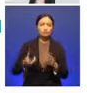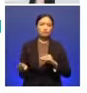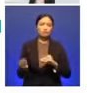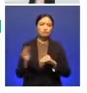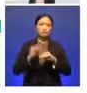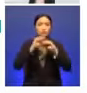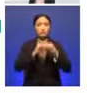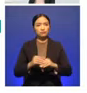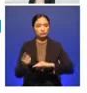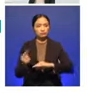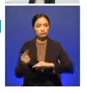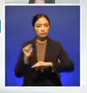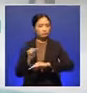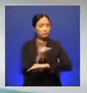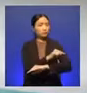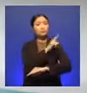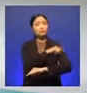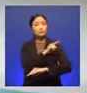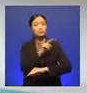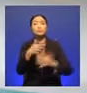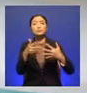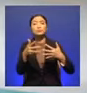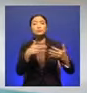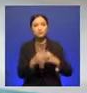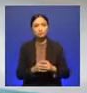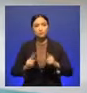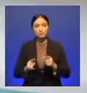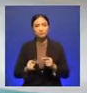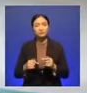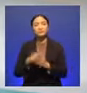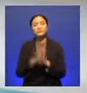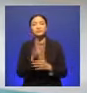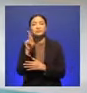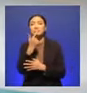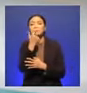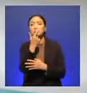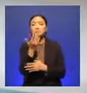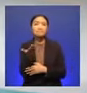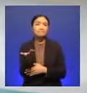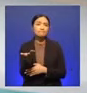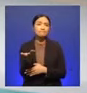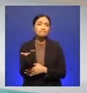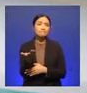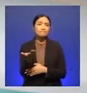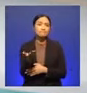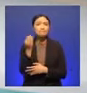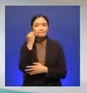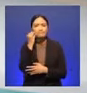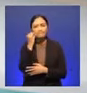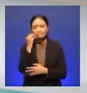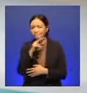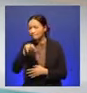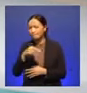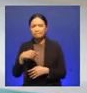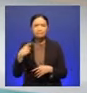ทาแต่ราคาที่พักอาศัยเพิ่มขึ้นตามสีเขียวและสีแดงพูดง่ายๆก็คือเรามีบ้านยากขึ้นน